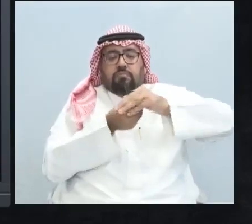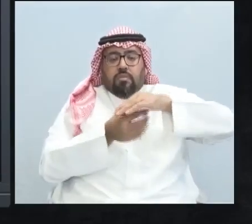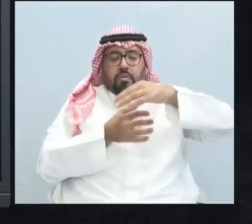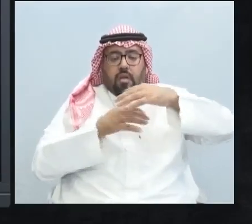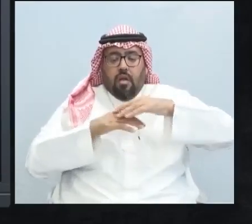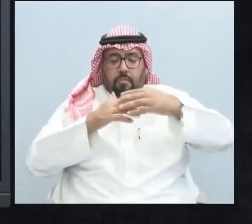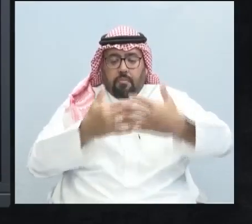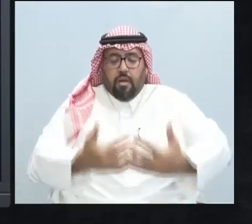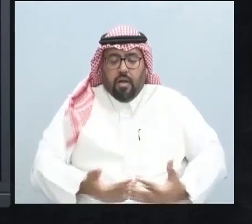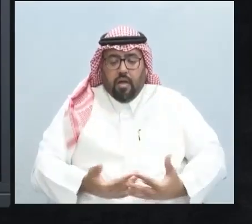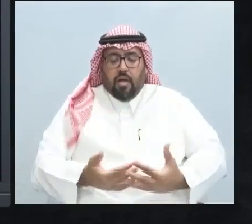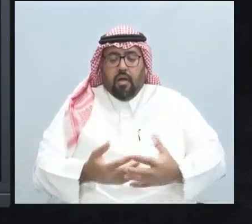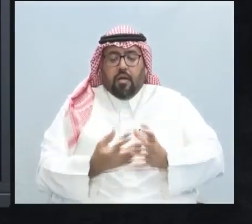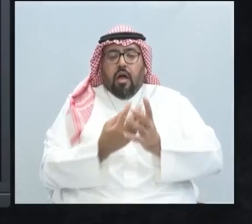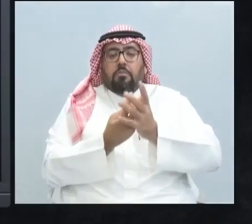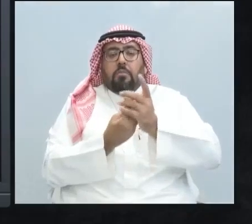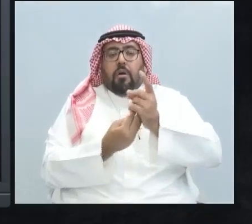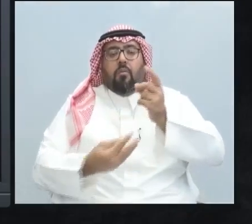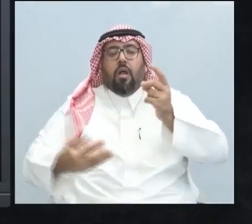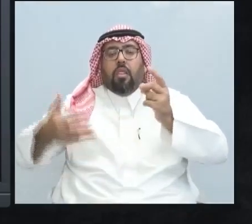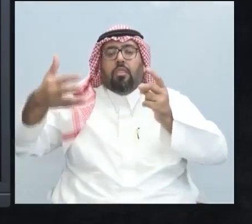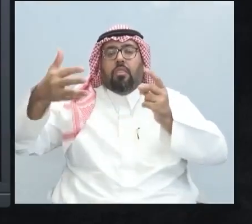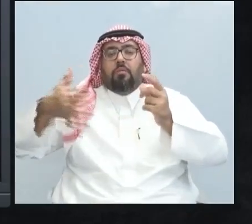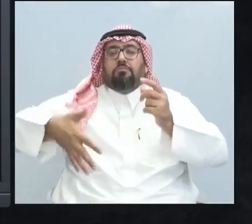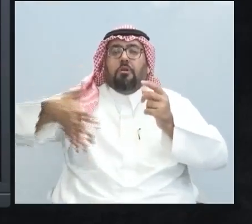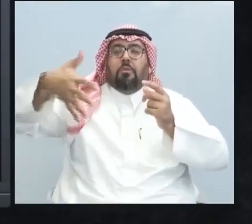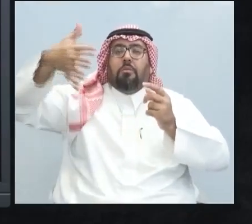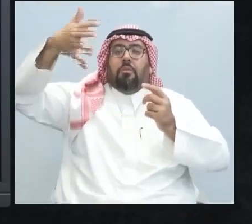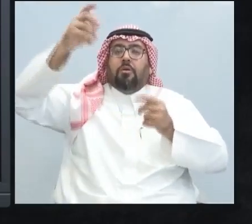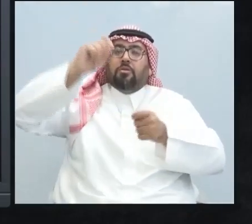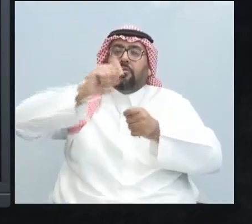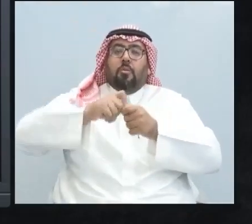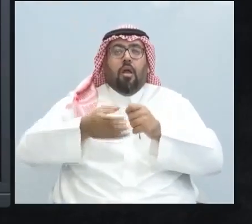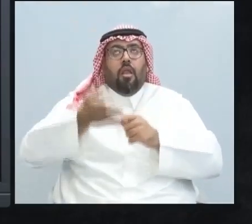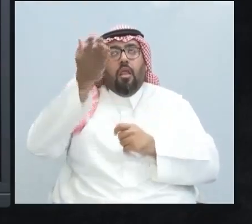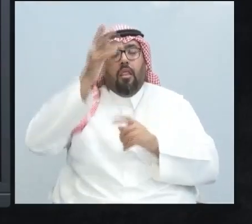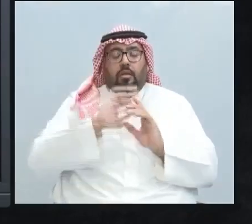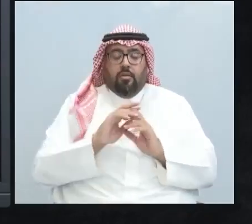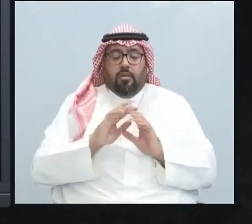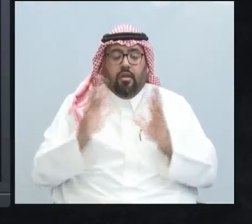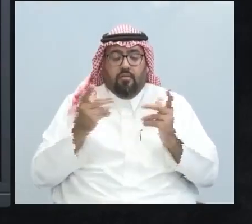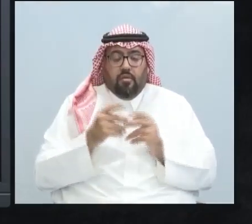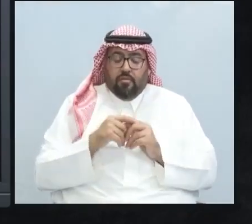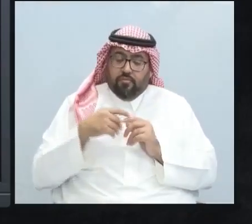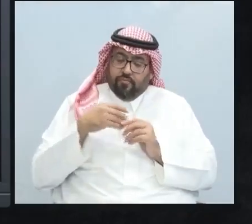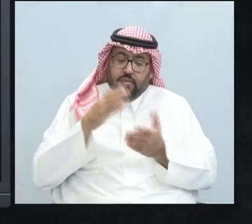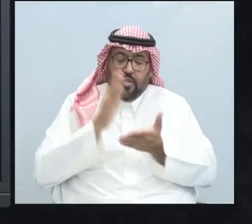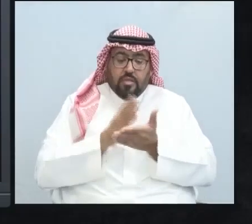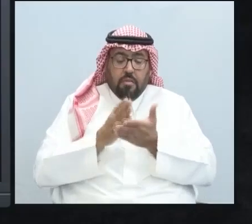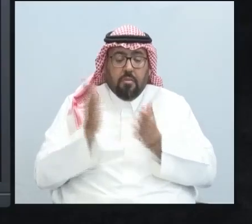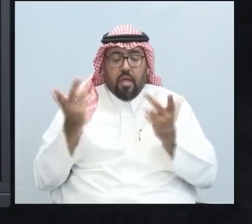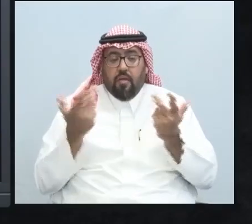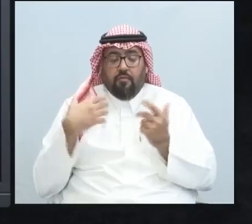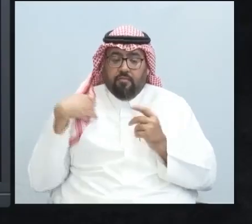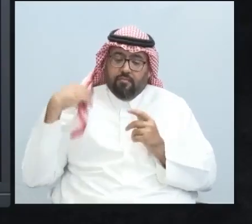الاجهزه ولعلكم تتذكرون في مقرر احياء واحد ونحن نتكلم عن التكوين الجنيني المبكر كيف كان هنالك انقسامات